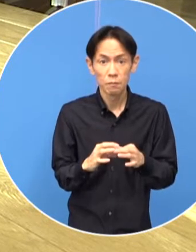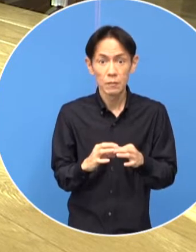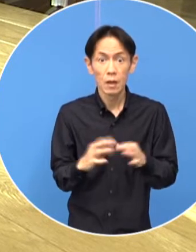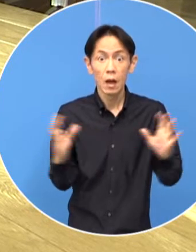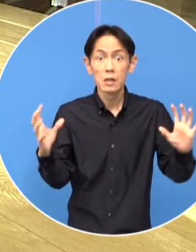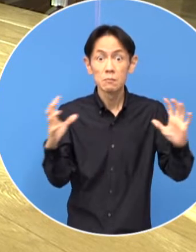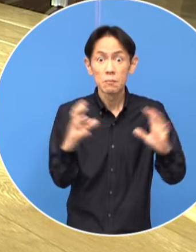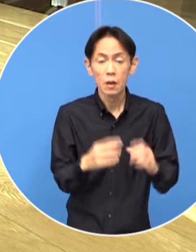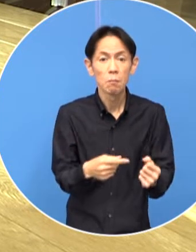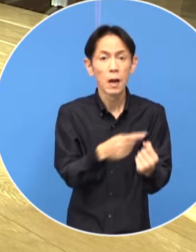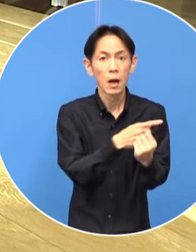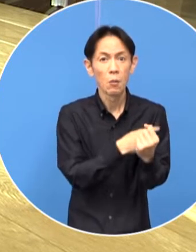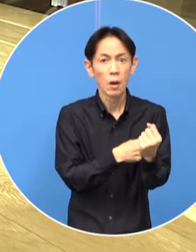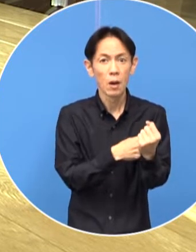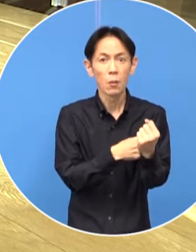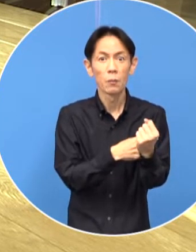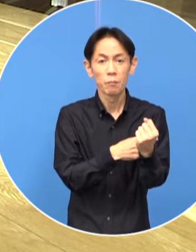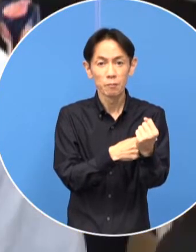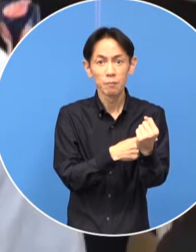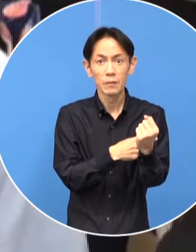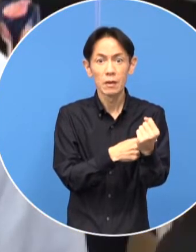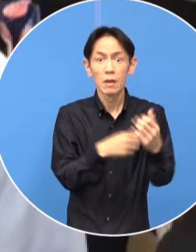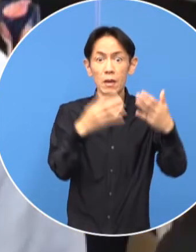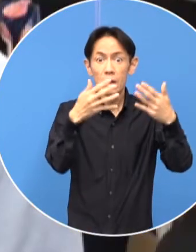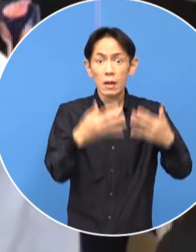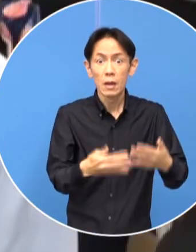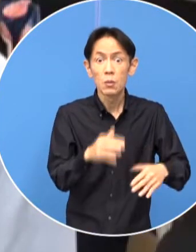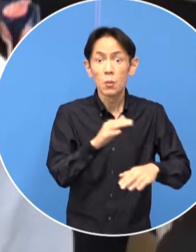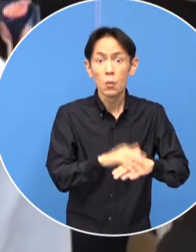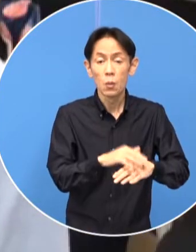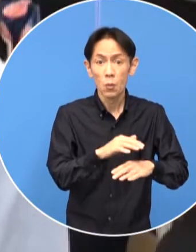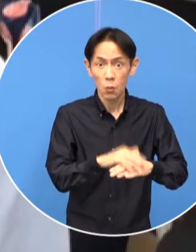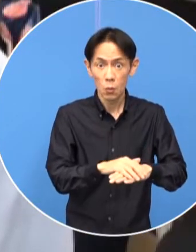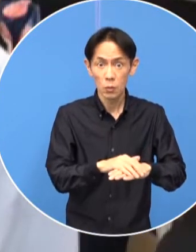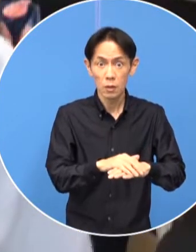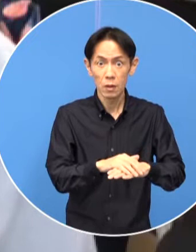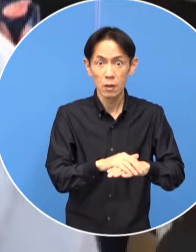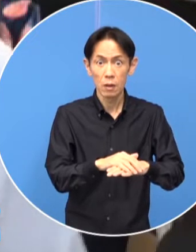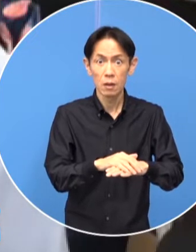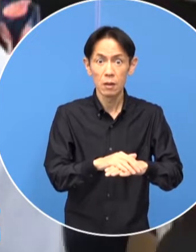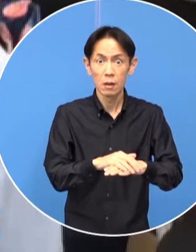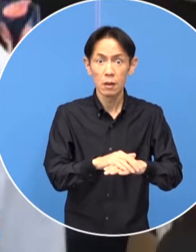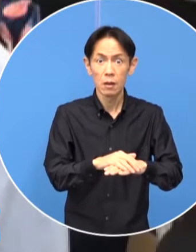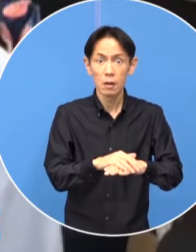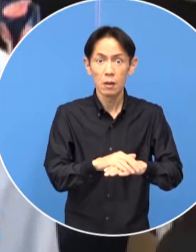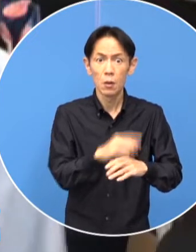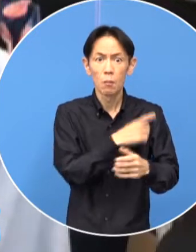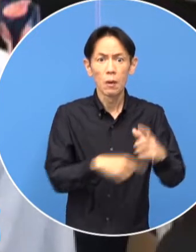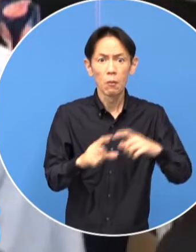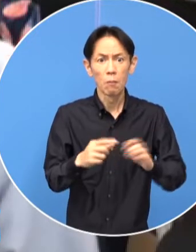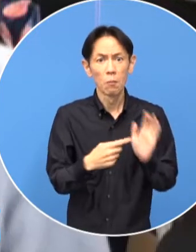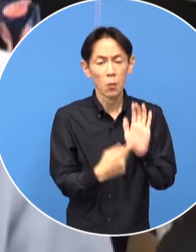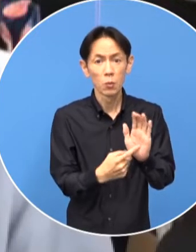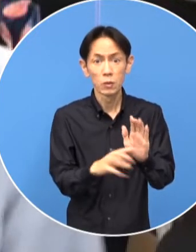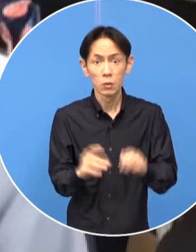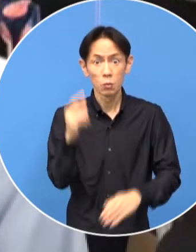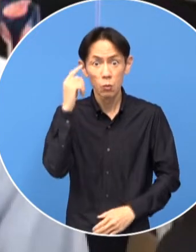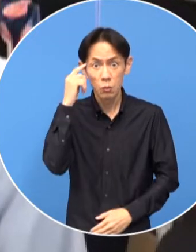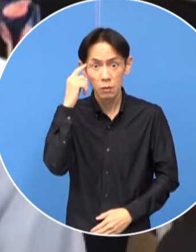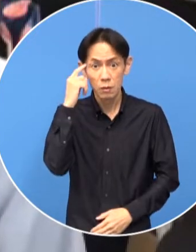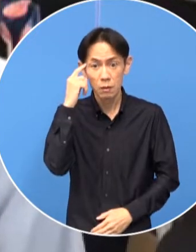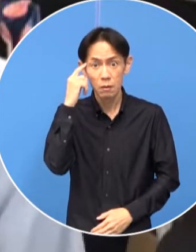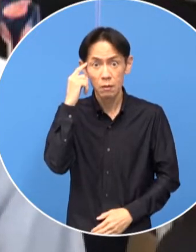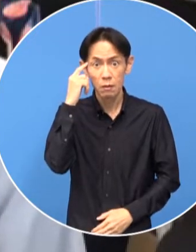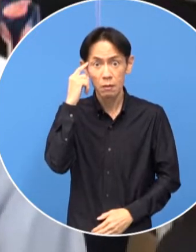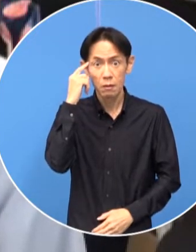集まることによってパワーをっていうのが、映画という形式を与えるとこのパワーがより出るんじゃないかなっていうふうに